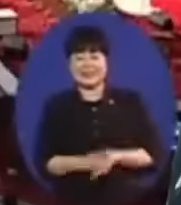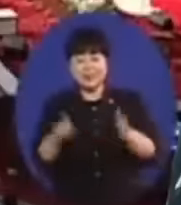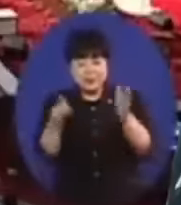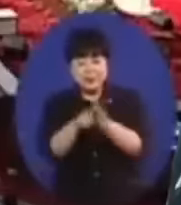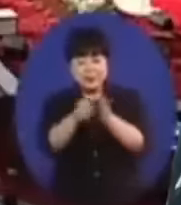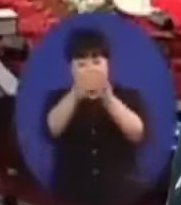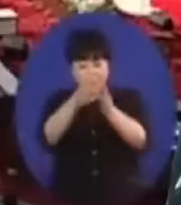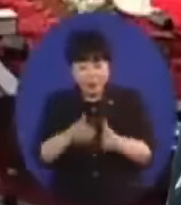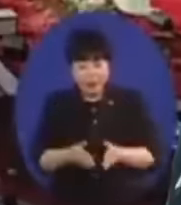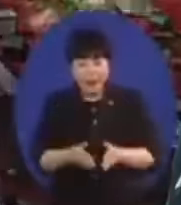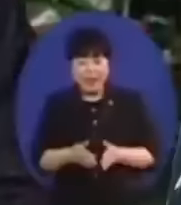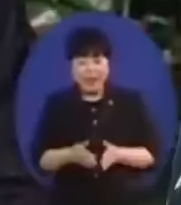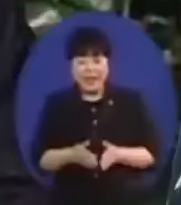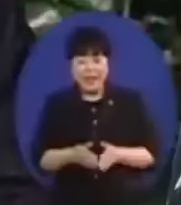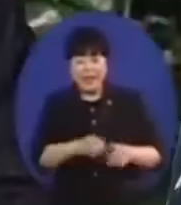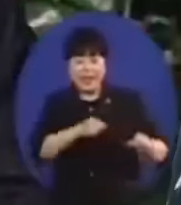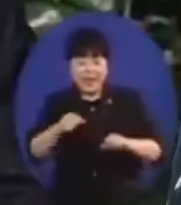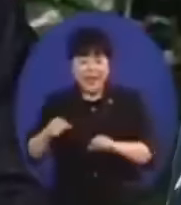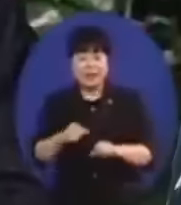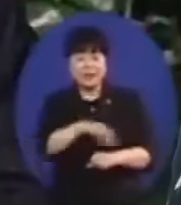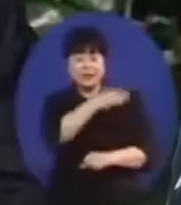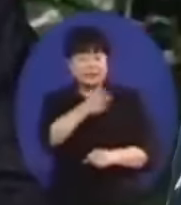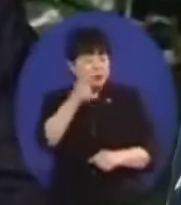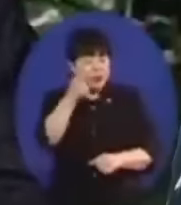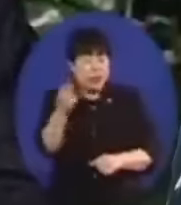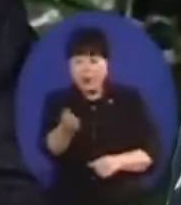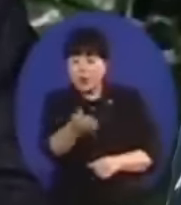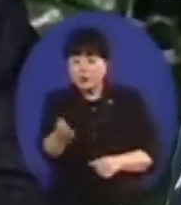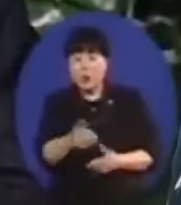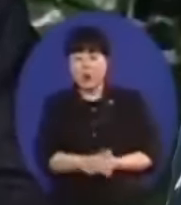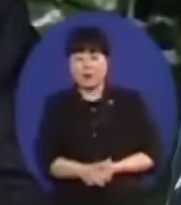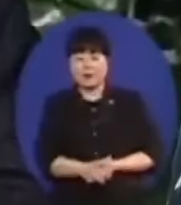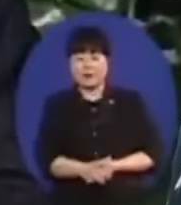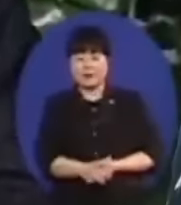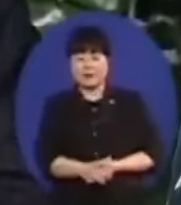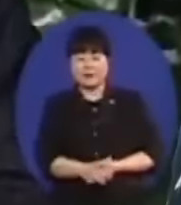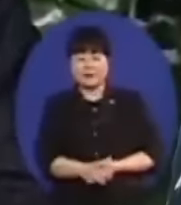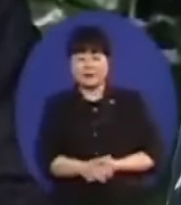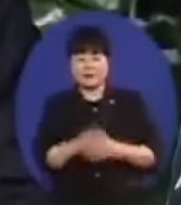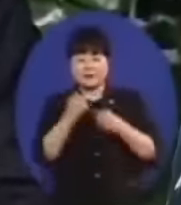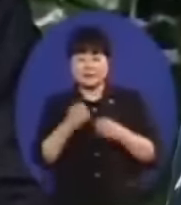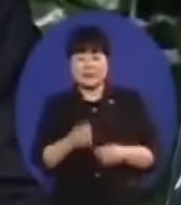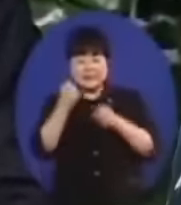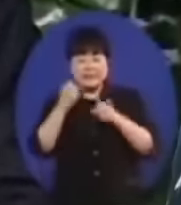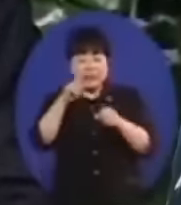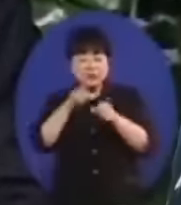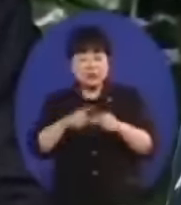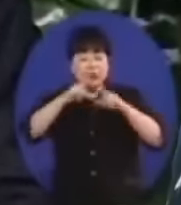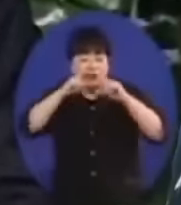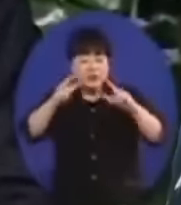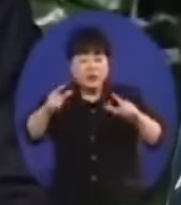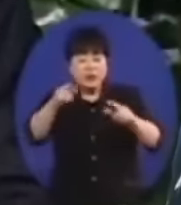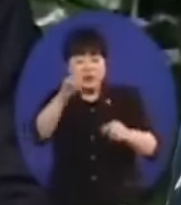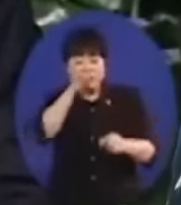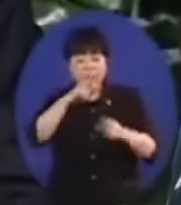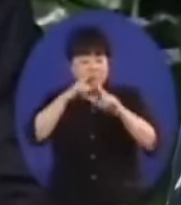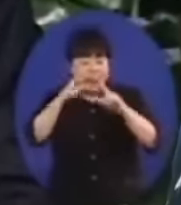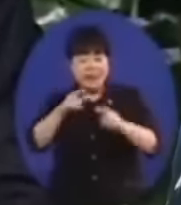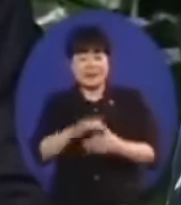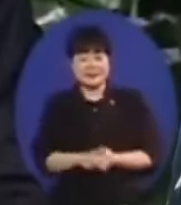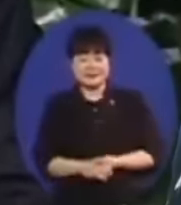믿음을 통해서 역사하면 능치 못하심이 없는 것입니다. 우리가 창조적인 선언을 하라 있는 것처럼 말하는 것입니다.